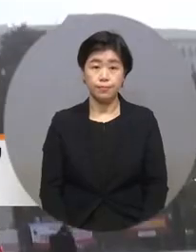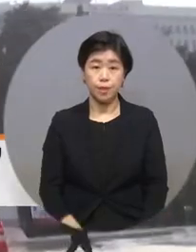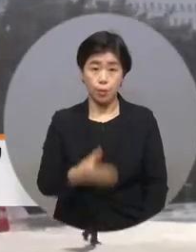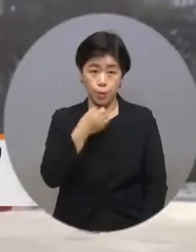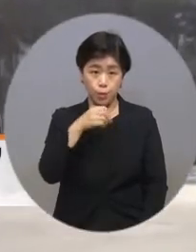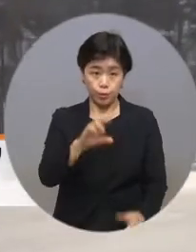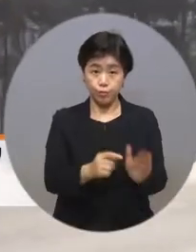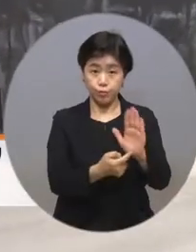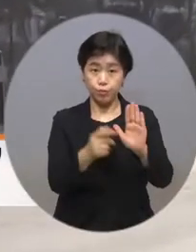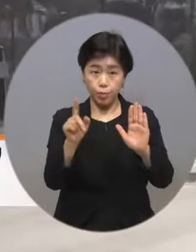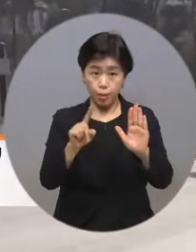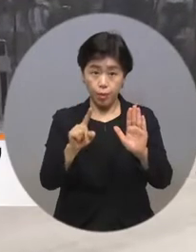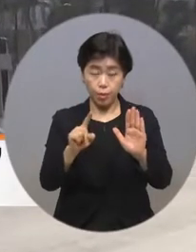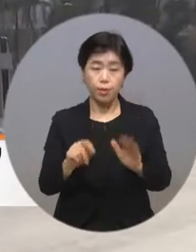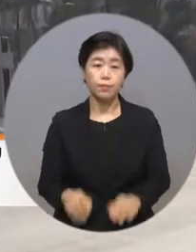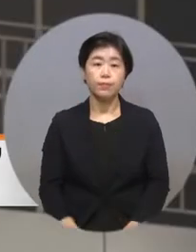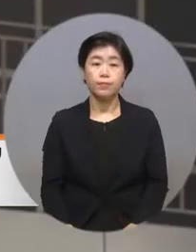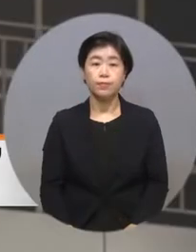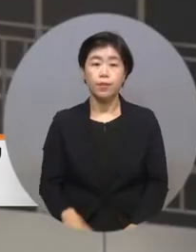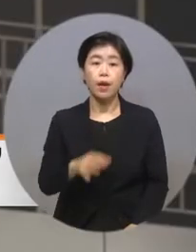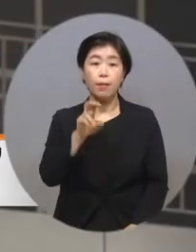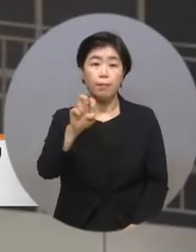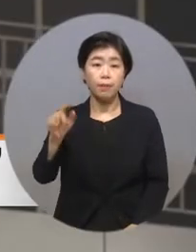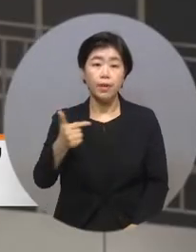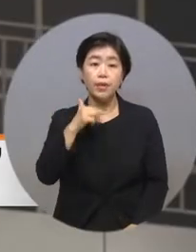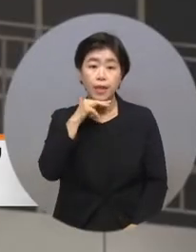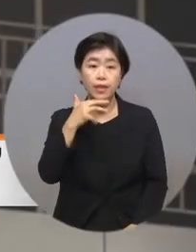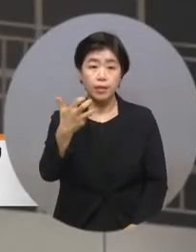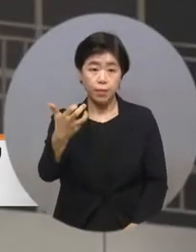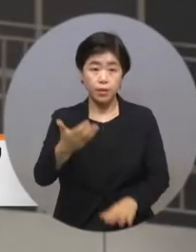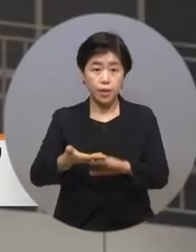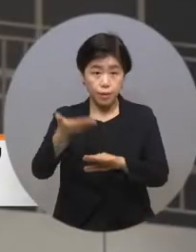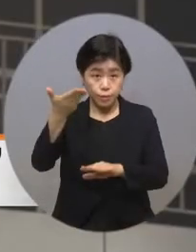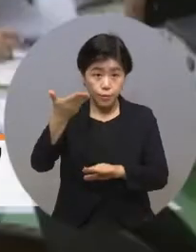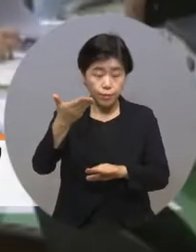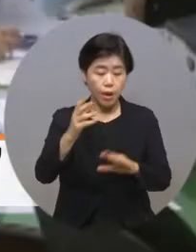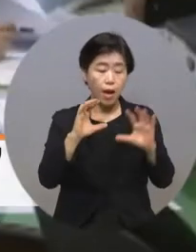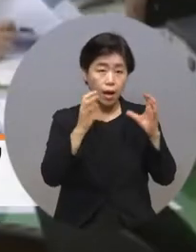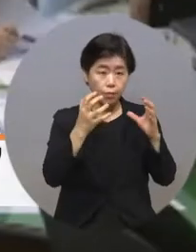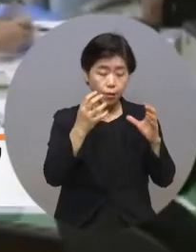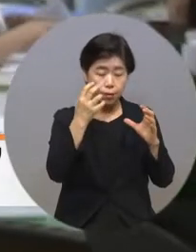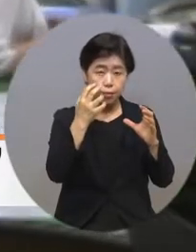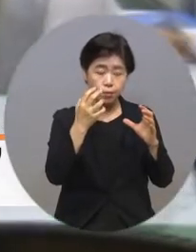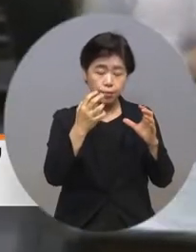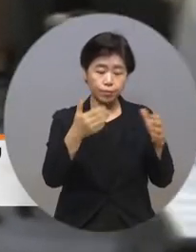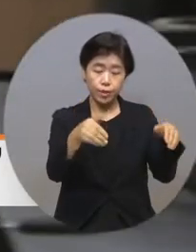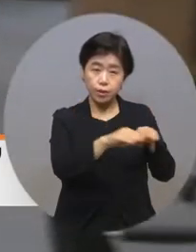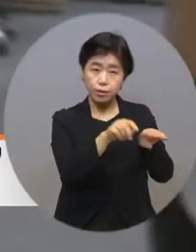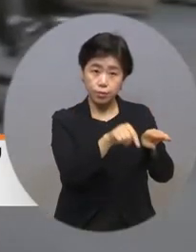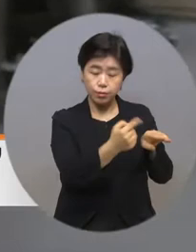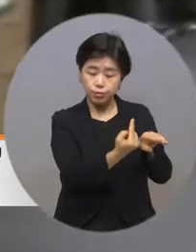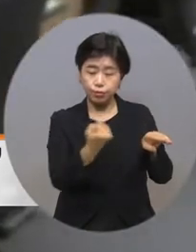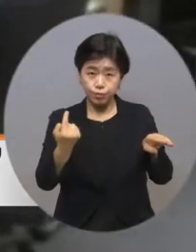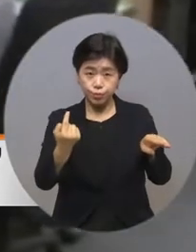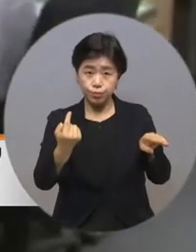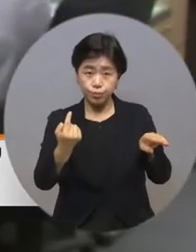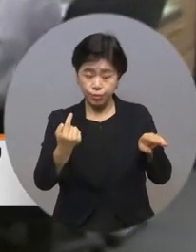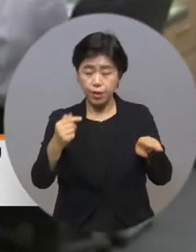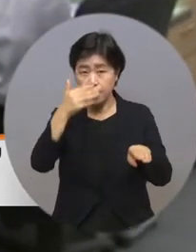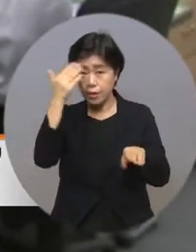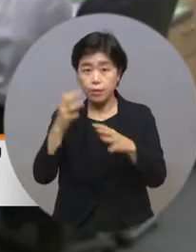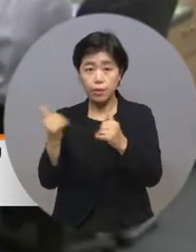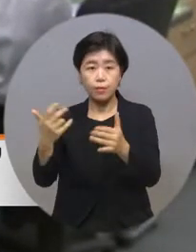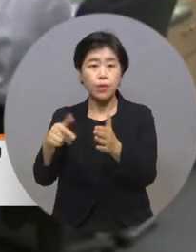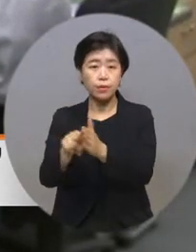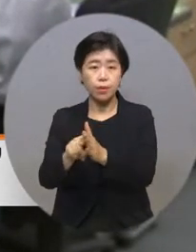보건복지부가 이번 달부터 만 18세 이후 아동복지시설 등에서 퇴소한 자립준비청년에게 지원하는 자립수당이 5만